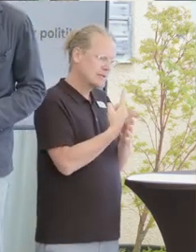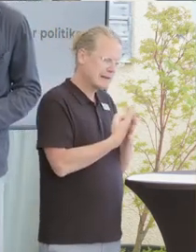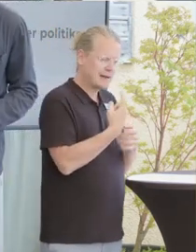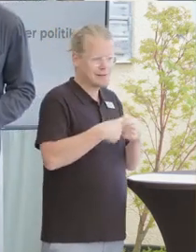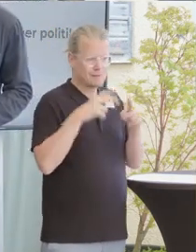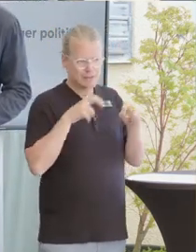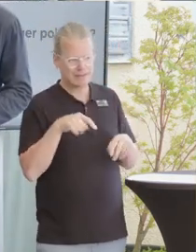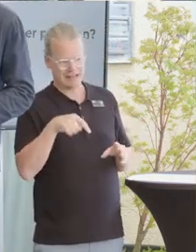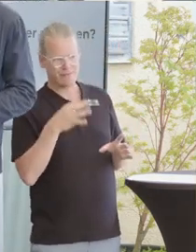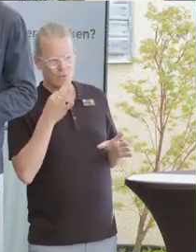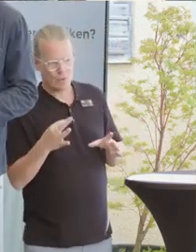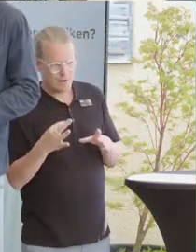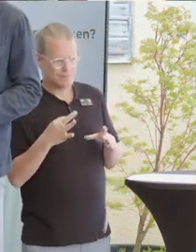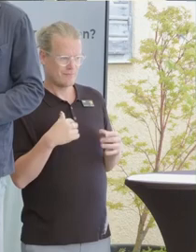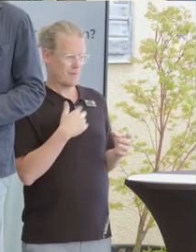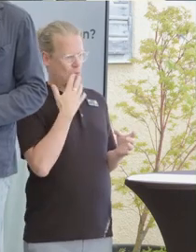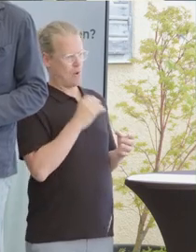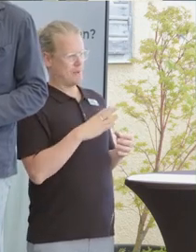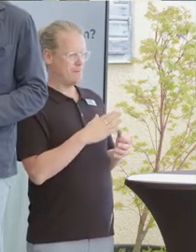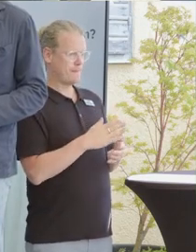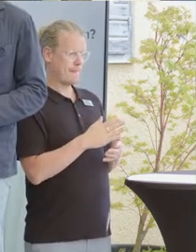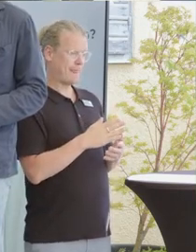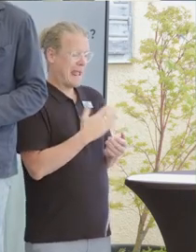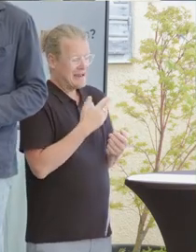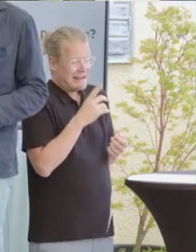och vi har andra områden kring